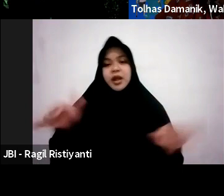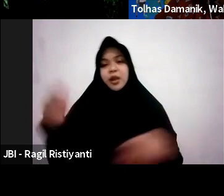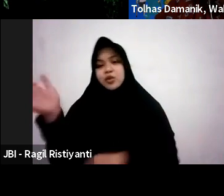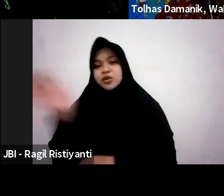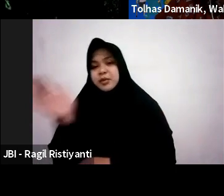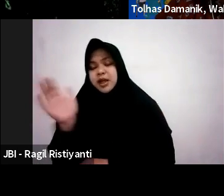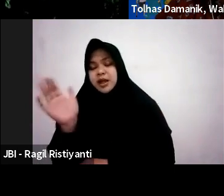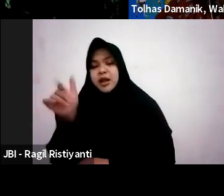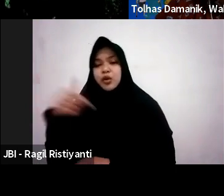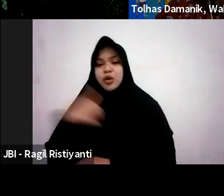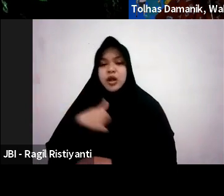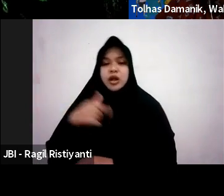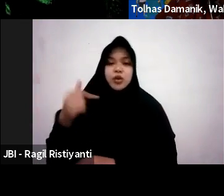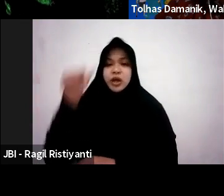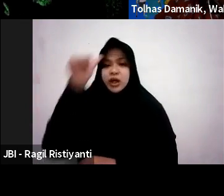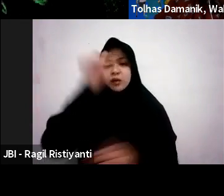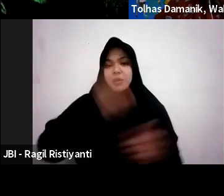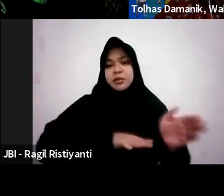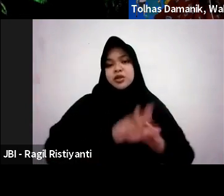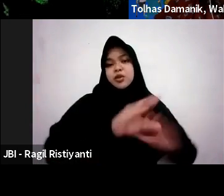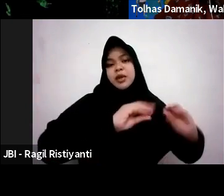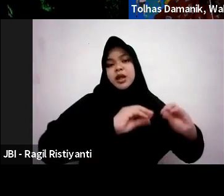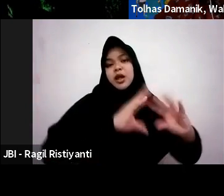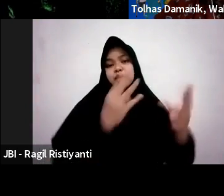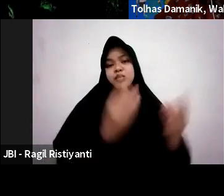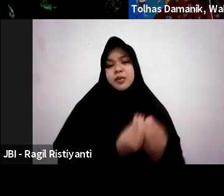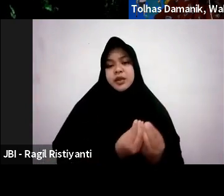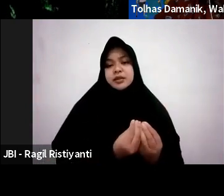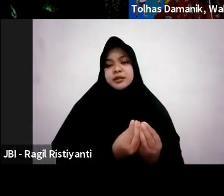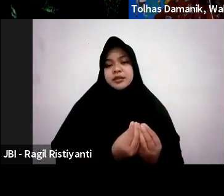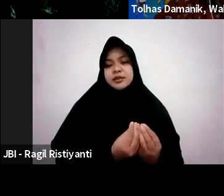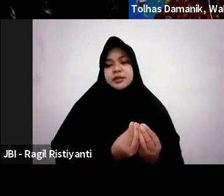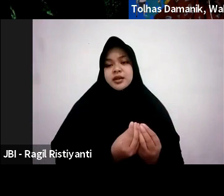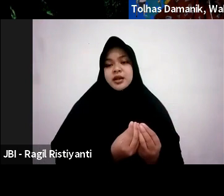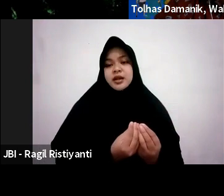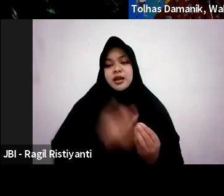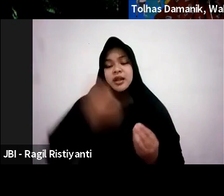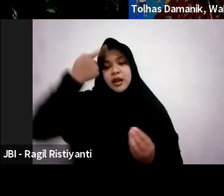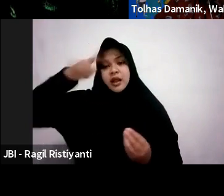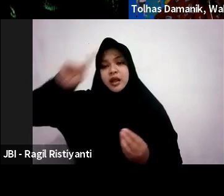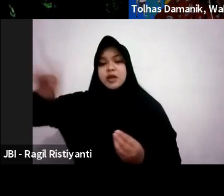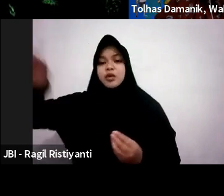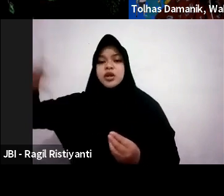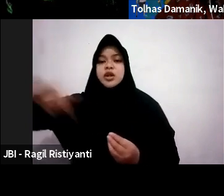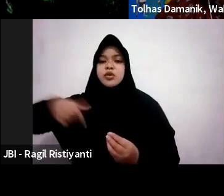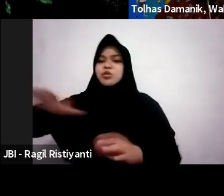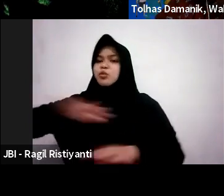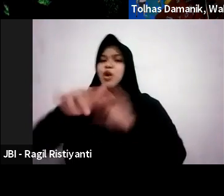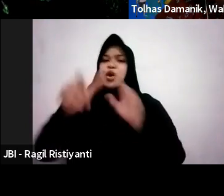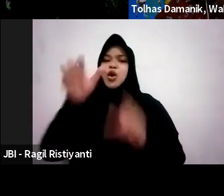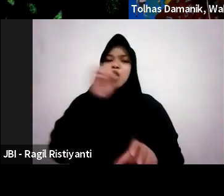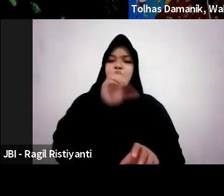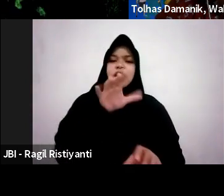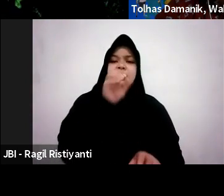India yang katanya lebih maju untuk pendidikan inklusif Airline dan lain-lain segera semua orang akan menyebabkan hal yang sama cuma pertanyaannya